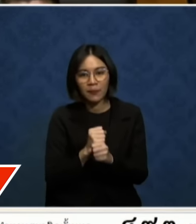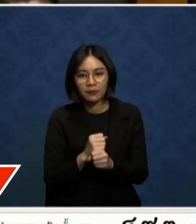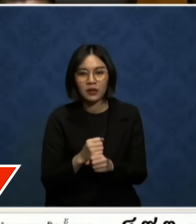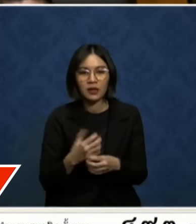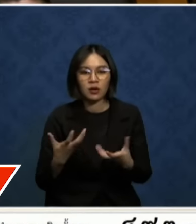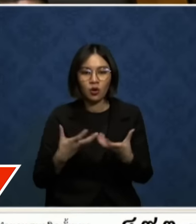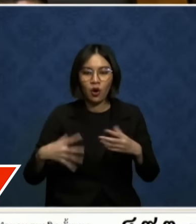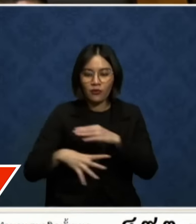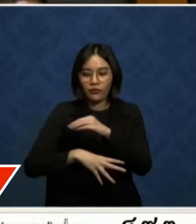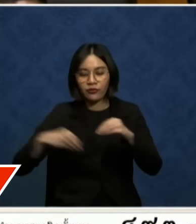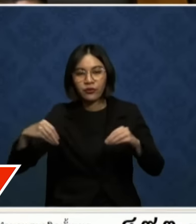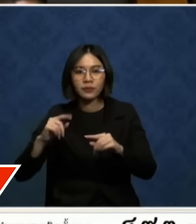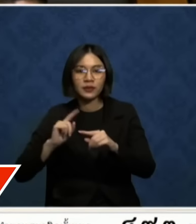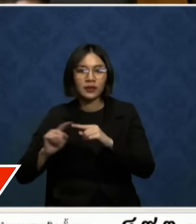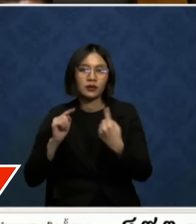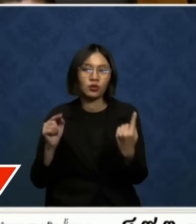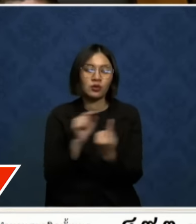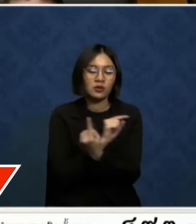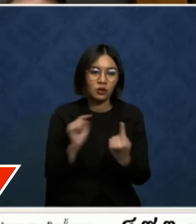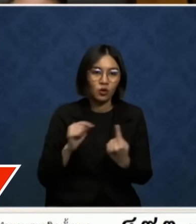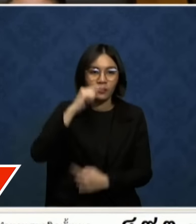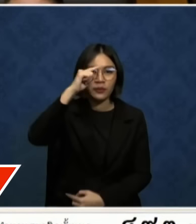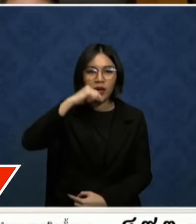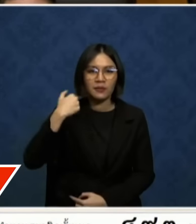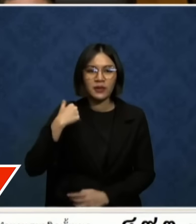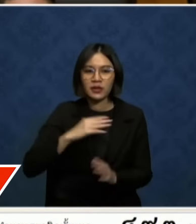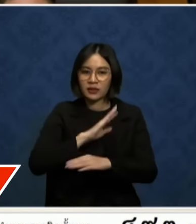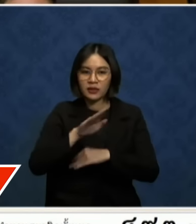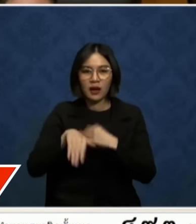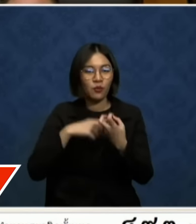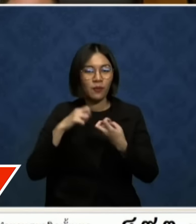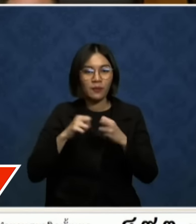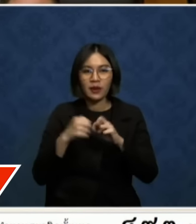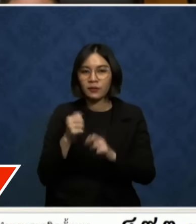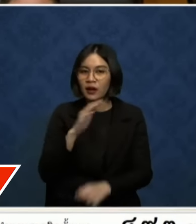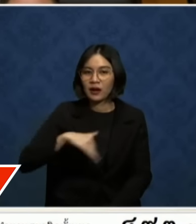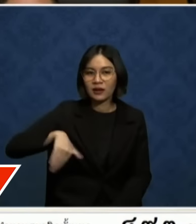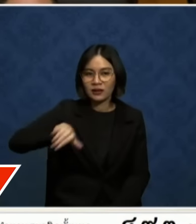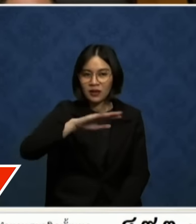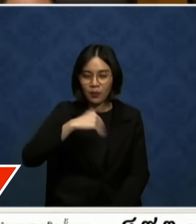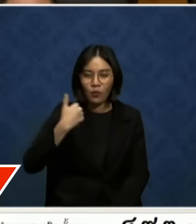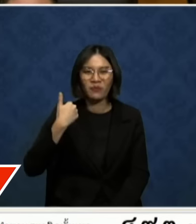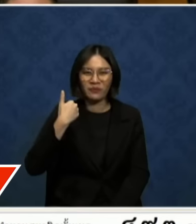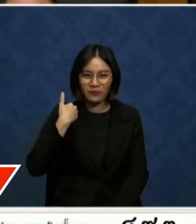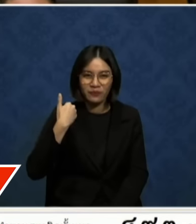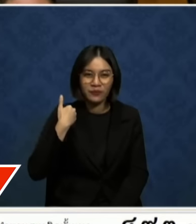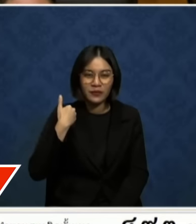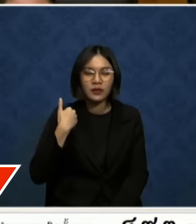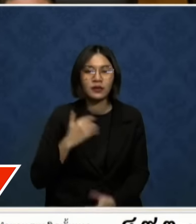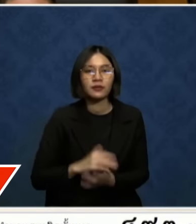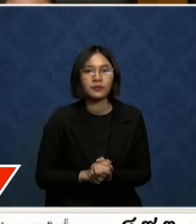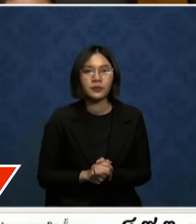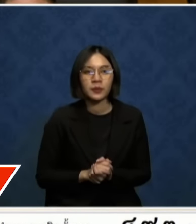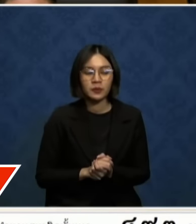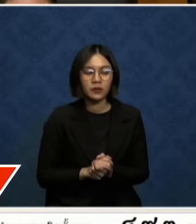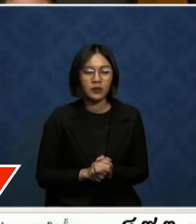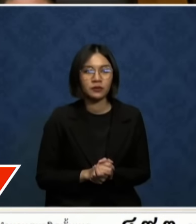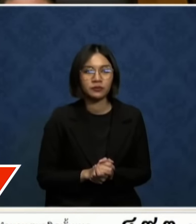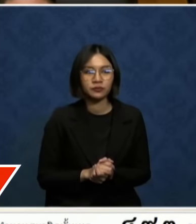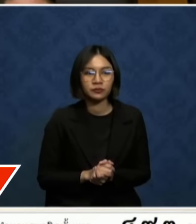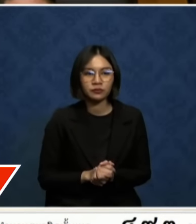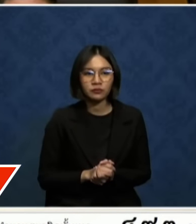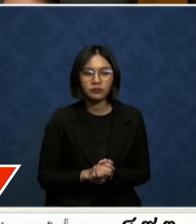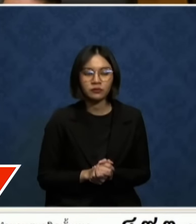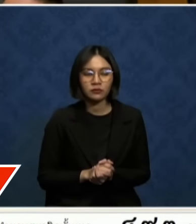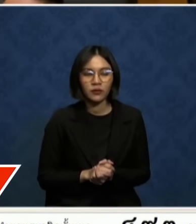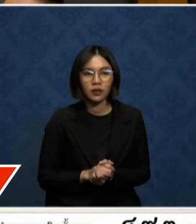ครับที่เกิดขึ้นในสังคมไทยผมเชื่อว่าสิ่งเหล่านี้เป็นปัญหาที่ทุกท่านนะครับประสบพบเจอเช่นเดียวกันแล้วหลัง